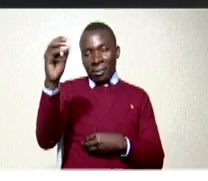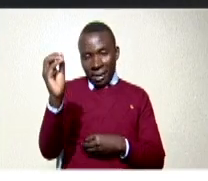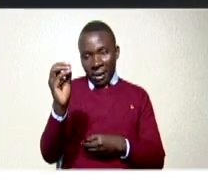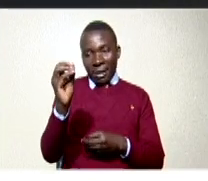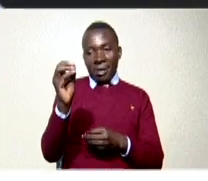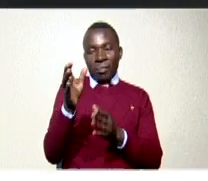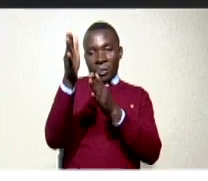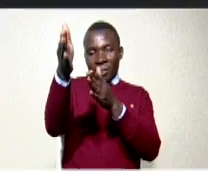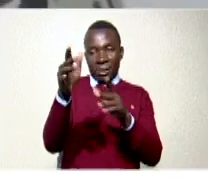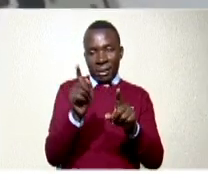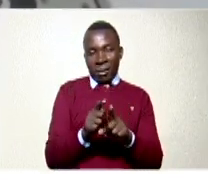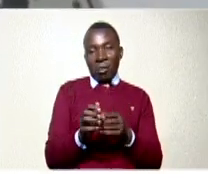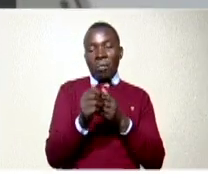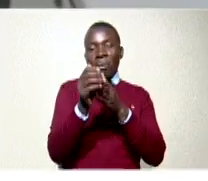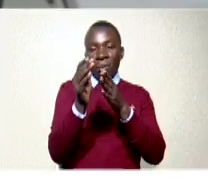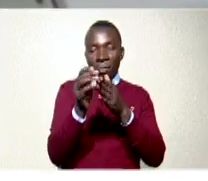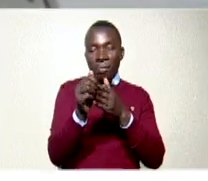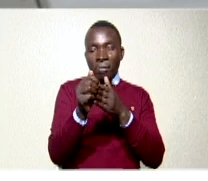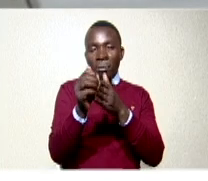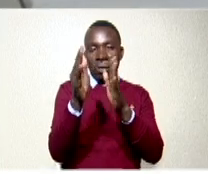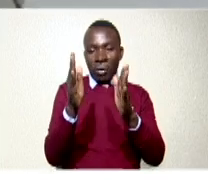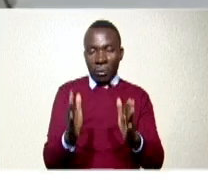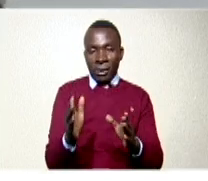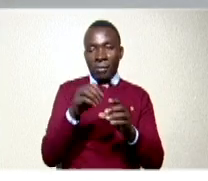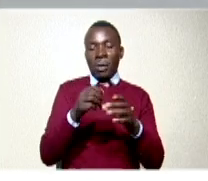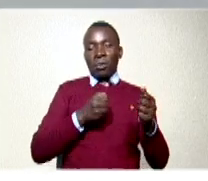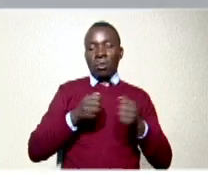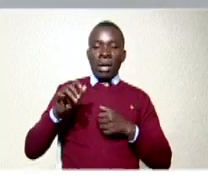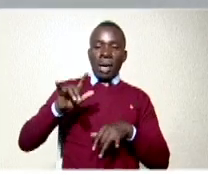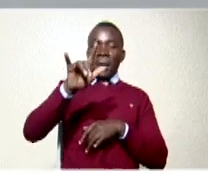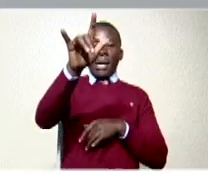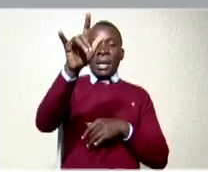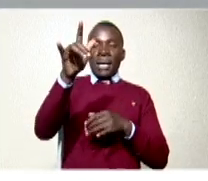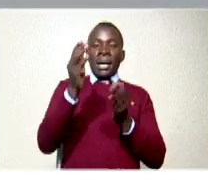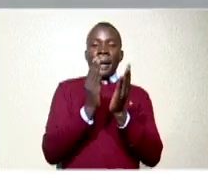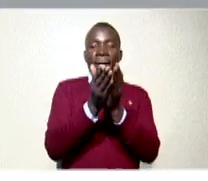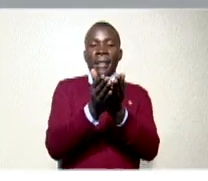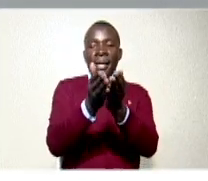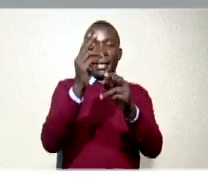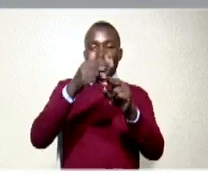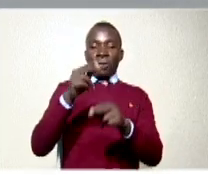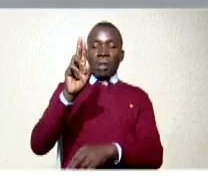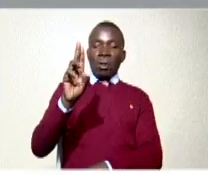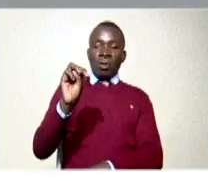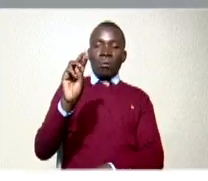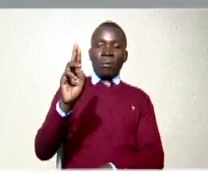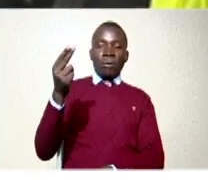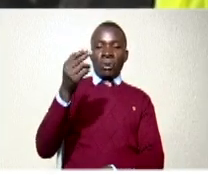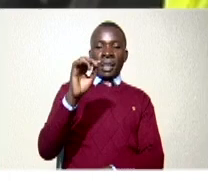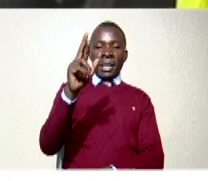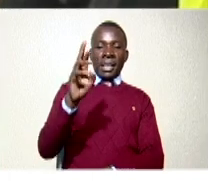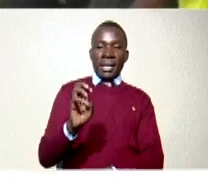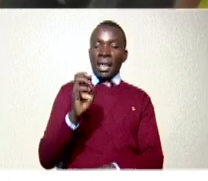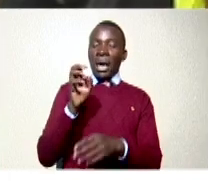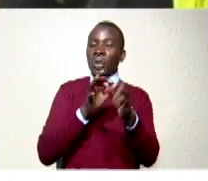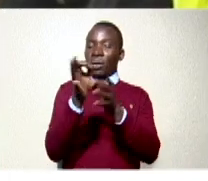cyerekezo umuyobozi w'ishami ry'ubucuruzi muri Rwanda ku kibuga cya Kamembe ariwe Umuhire Celine